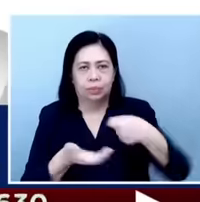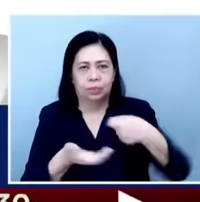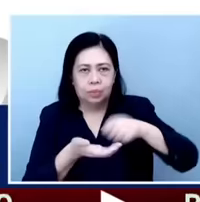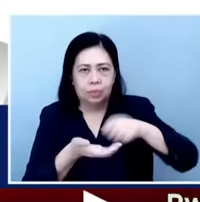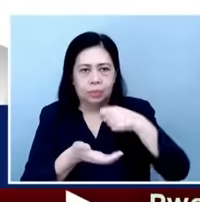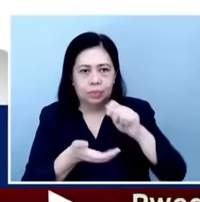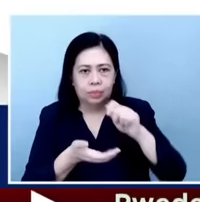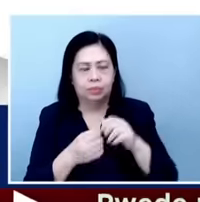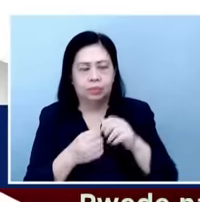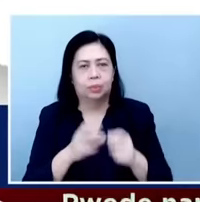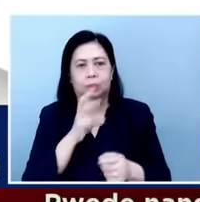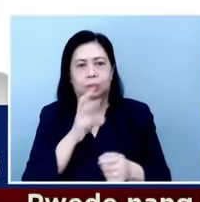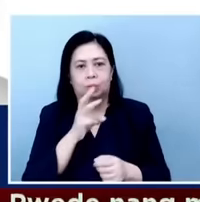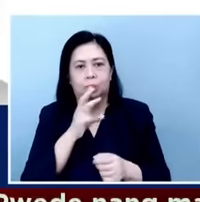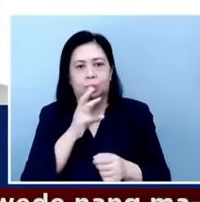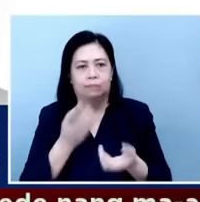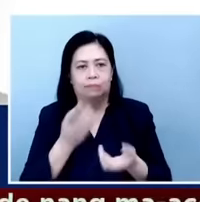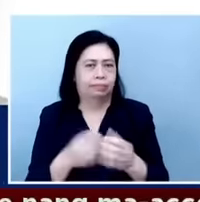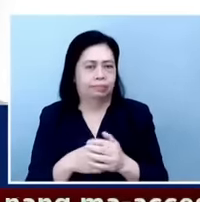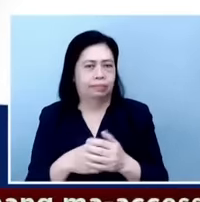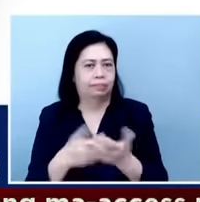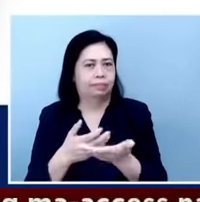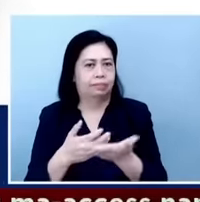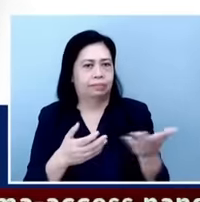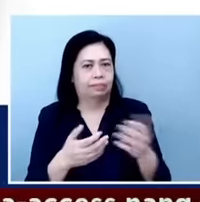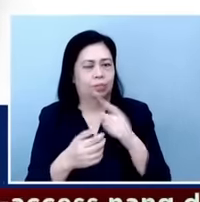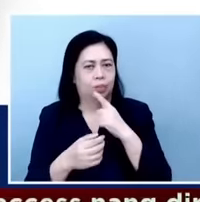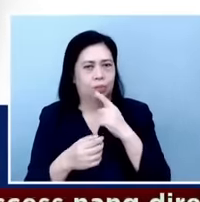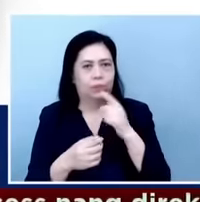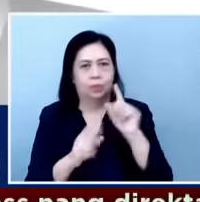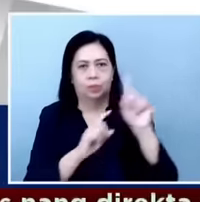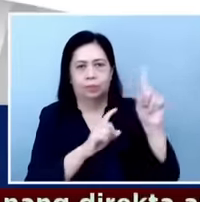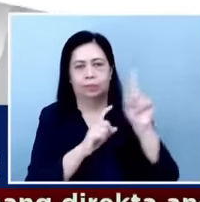water ang iniabot naman sa hanay ng mga mananampalataya.